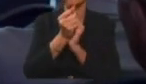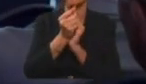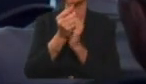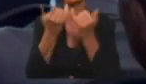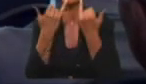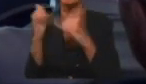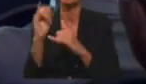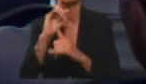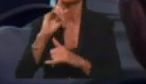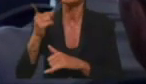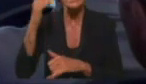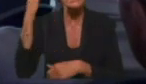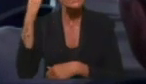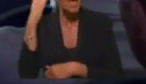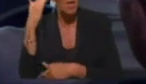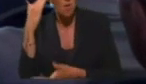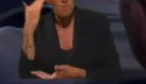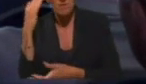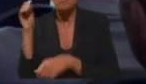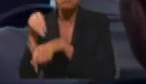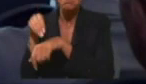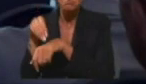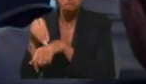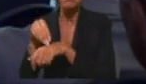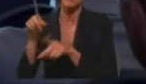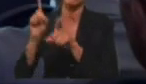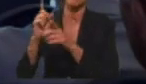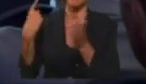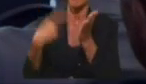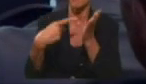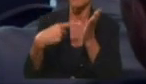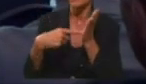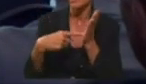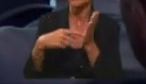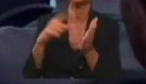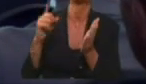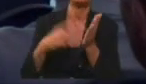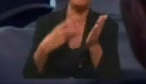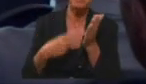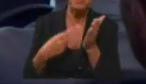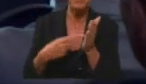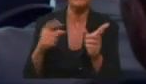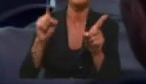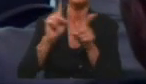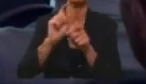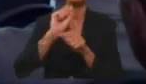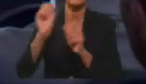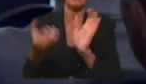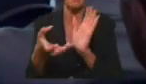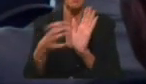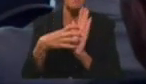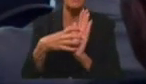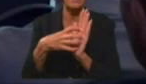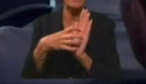kanały, tak jak, nie wiem, polecenia znajomych na przykład, tak. No i ostatnio no coraz częściej są to aplikacje,